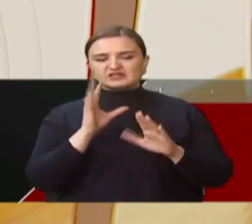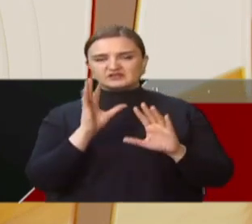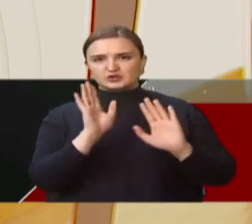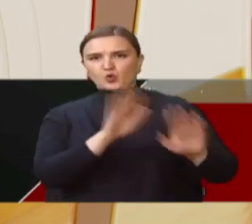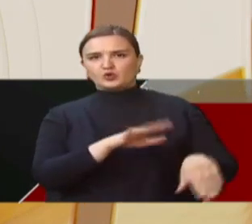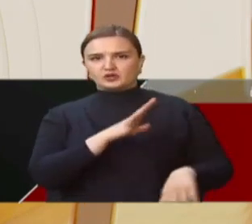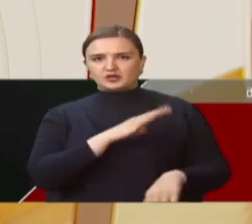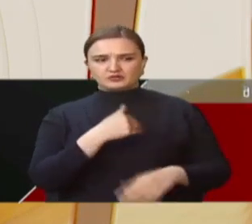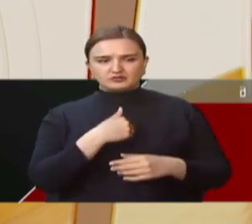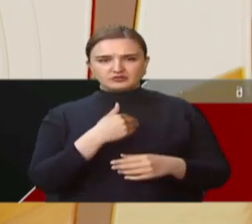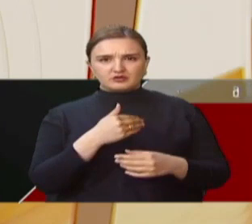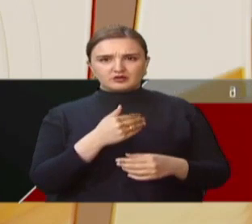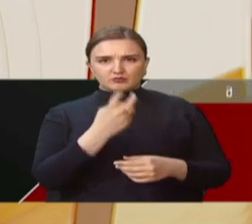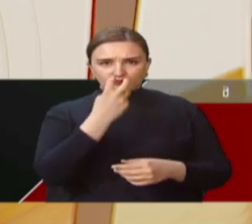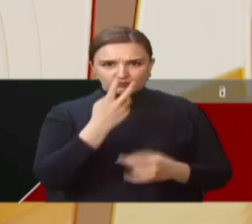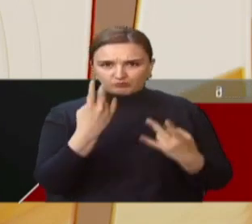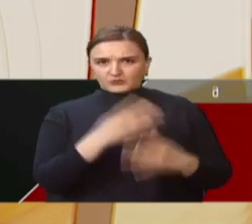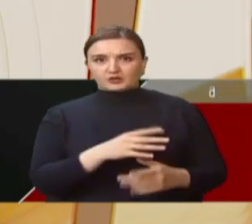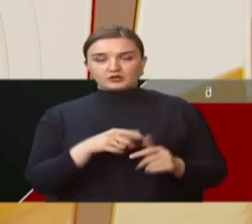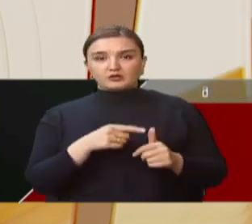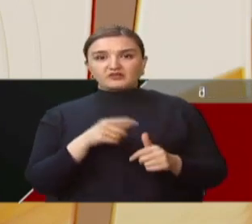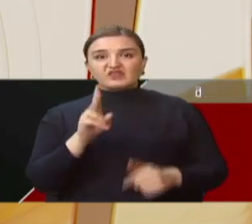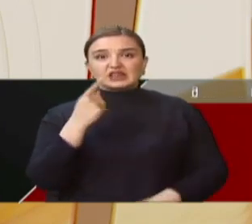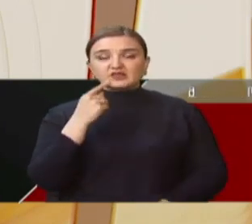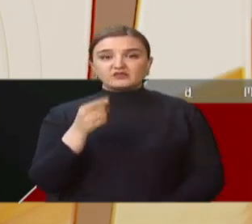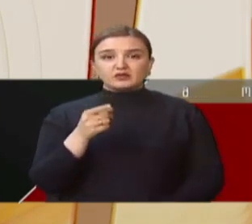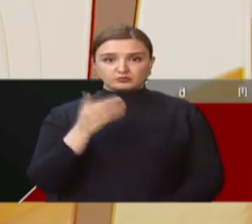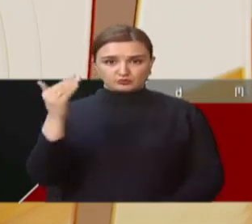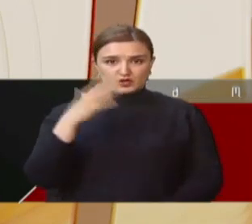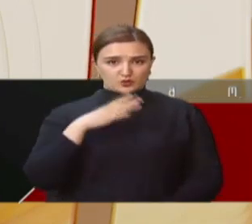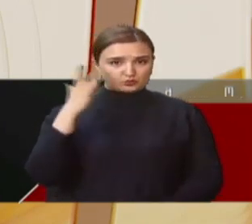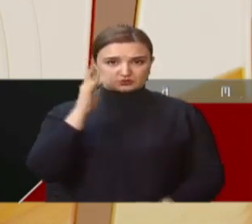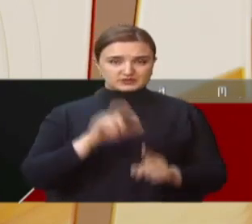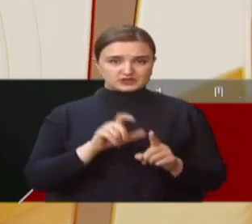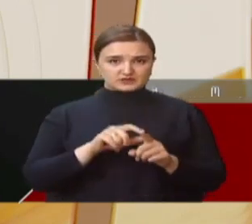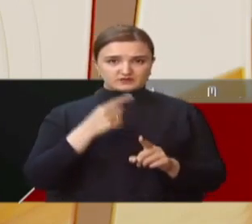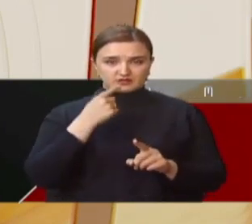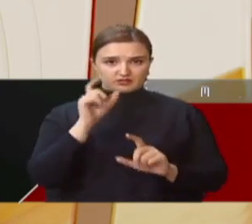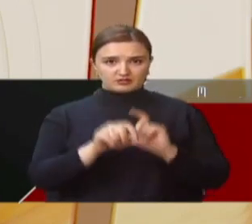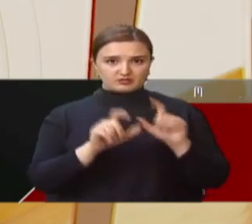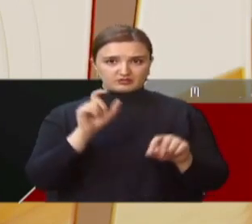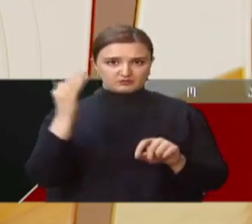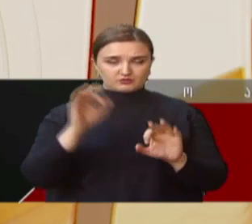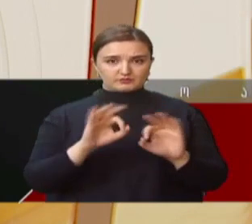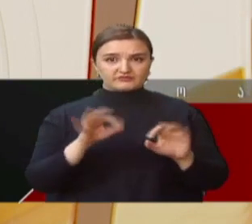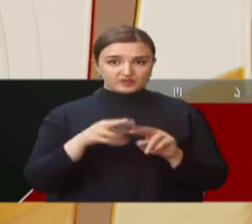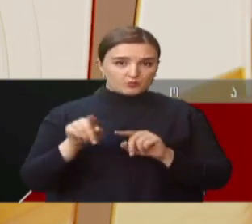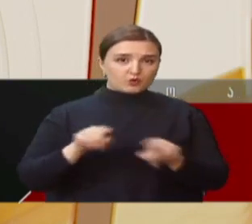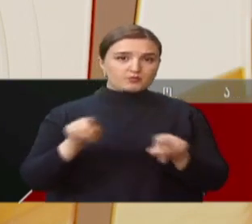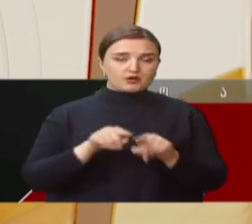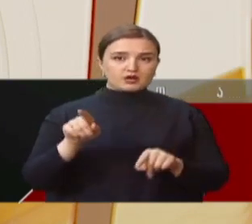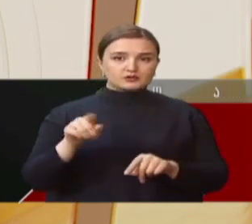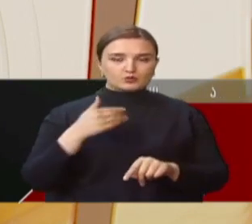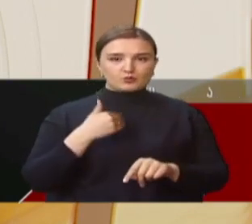ce întuit? Status se canați ca de șet, ana ico satagur. Ești ce întuit? Ești ari cartul lui Otsnevis Gatska de bebe. Dar este ari propaganda, rom, ce în unda, da